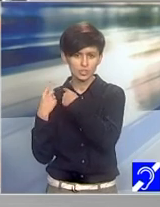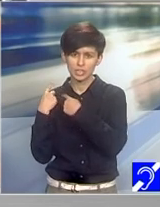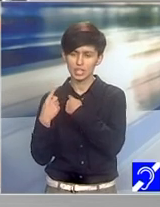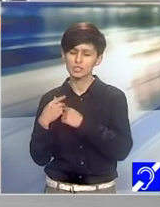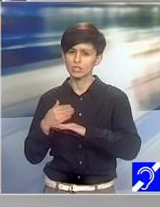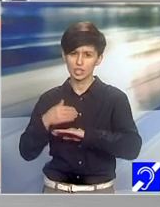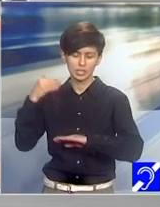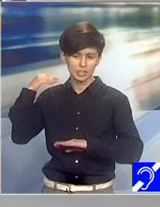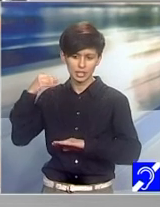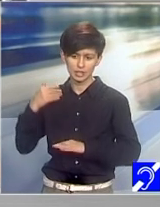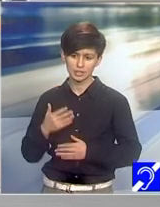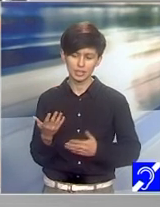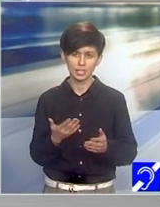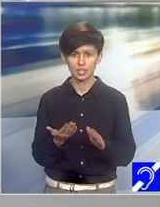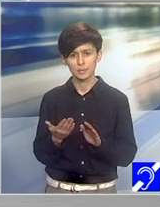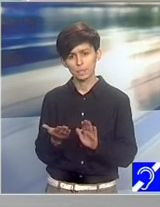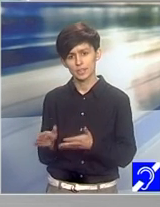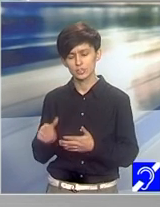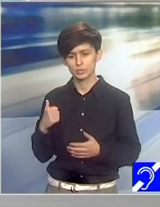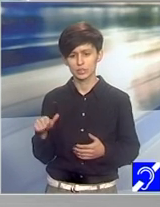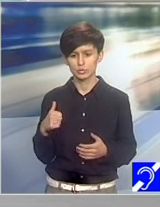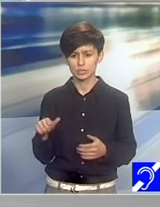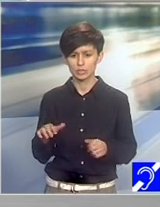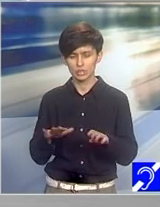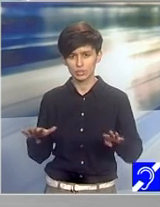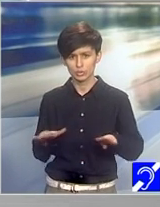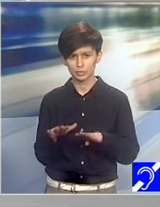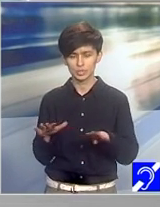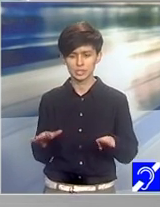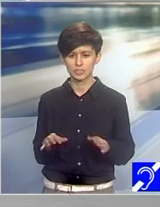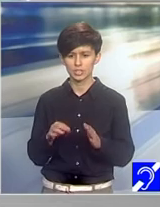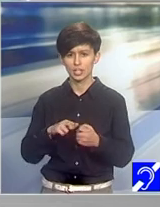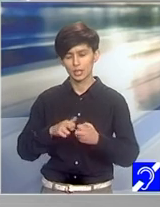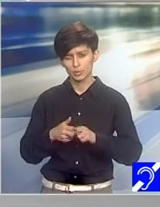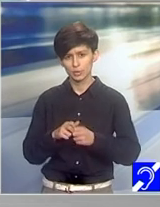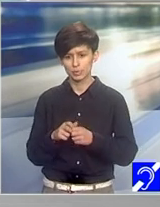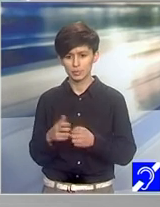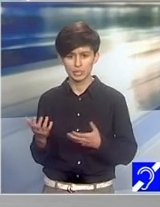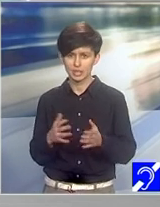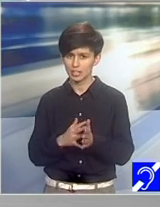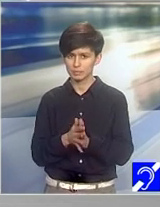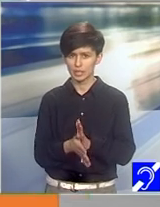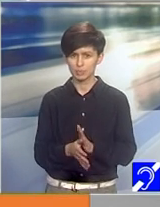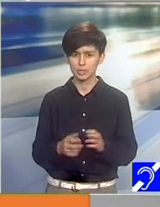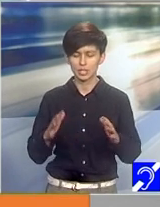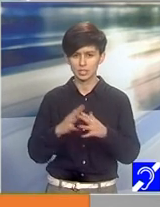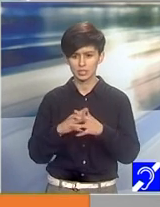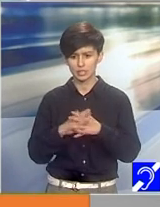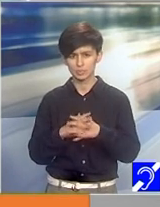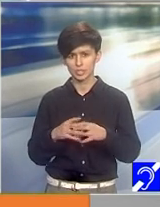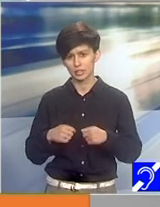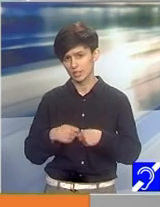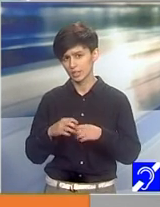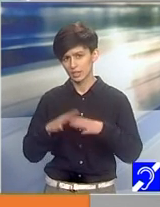cu seamă, începând cu secolul al XVIII-lea, în contextul problemei orientale, care a implicat războaie între marile puteri interesate de acest